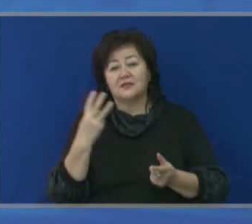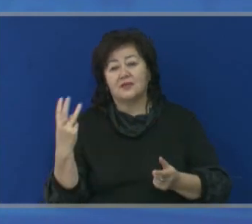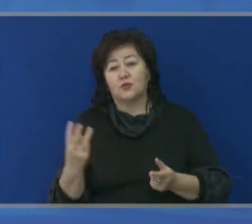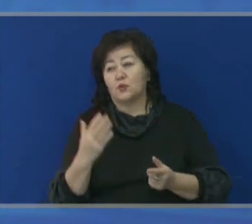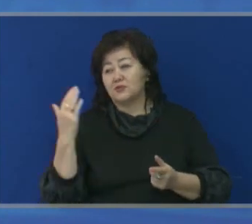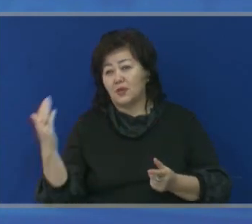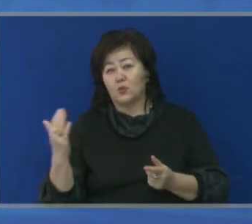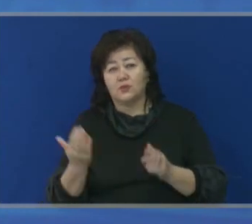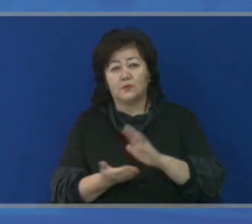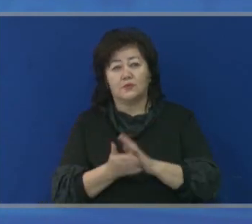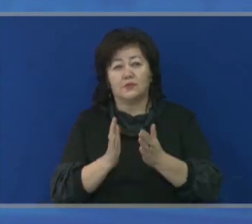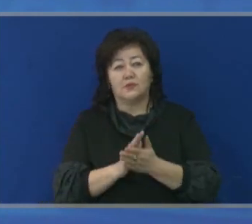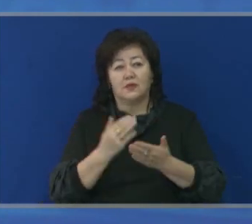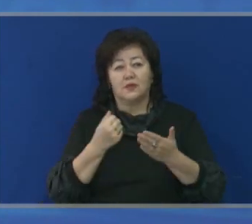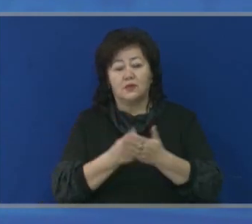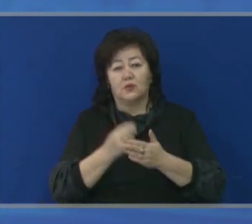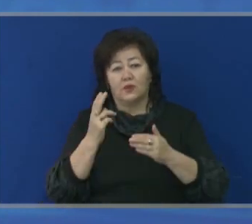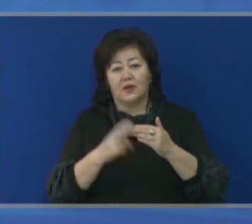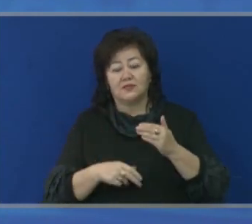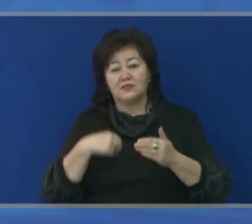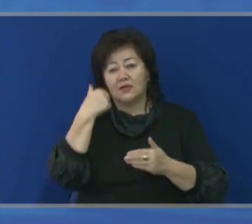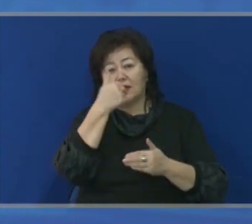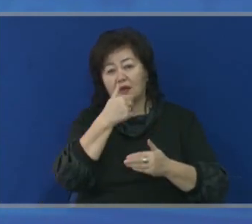конца года планируется ввести в эксплуатацию